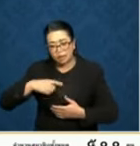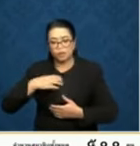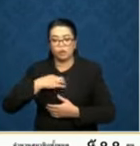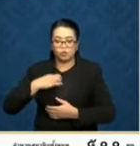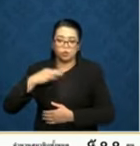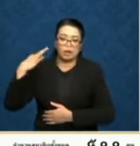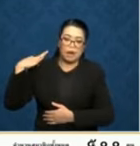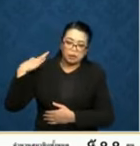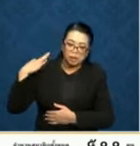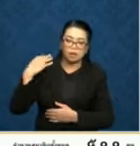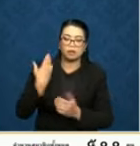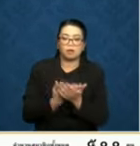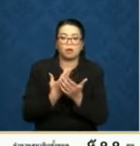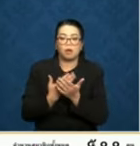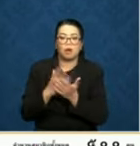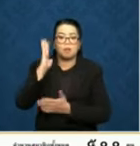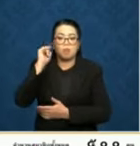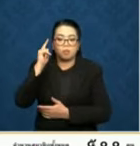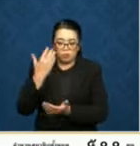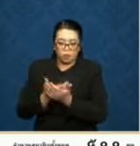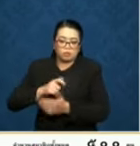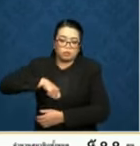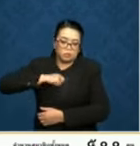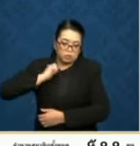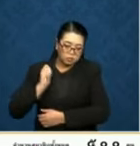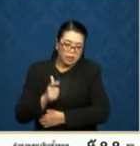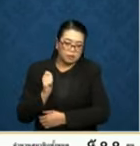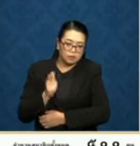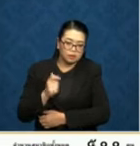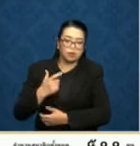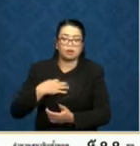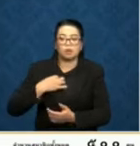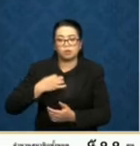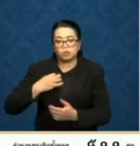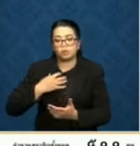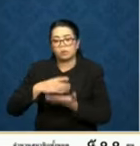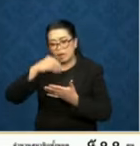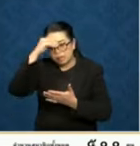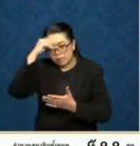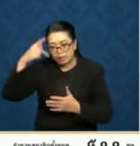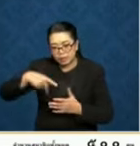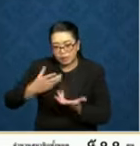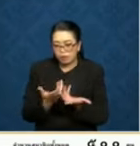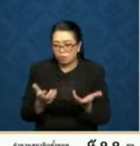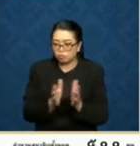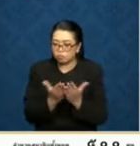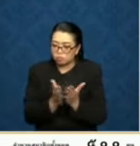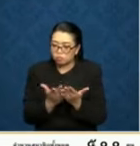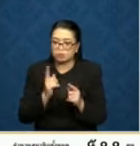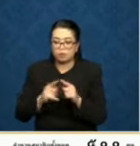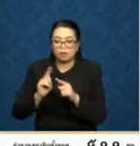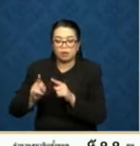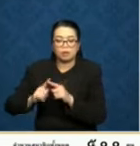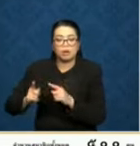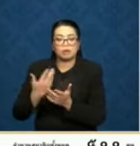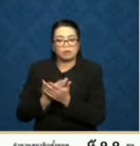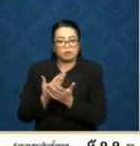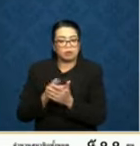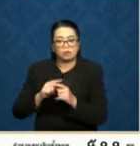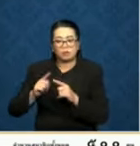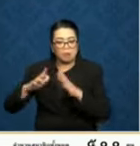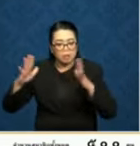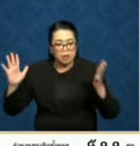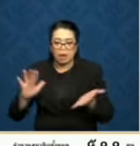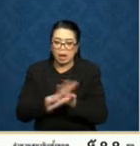ไปหมดทั้งหมดคือเงินทผู้พคองต้องจ่ายนอกจากนั้น ยัมีค่าเรีน่าตำลาอุปกรณ การเรีนเต็ไปหมดครัถึได้พว